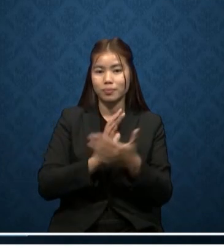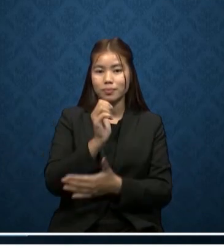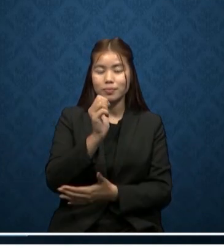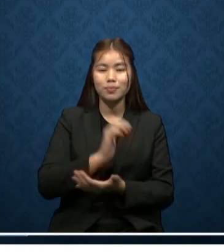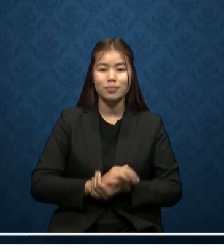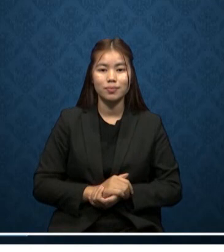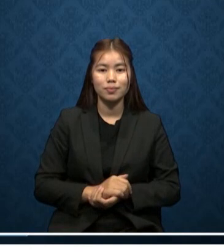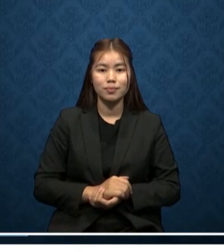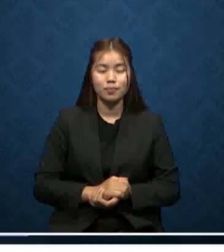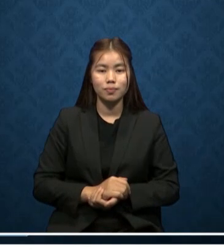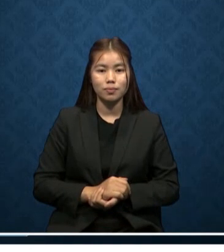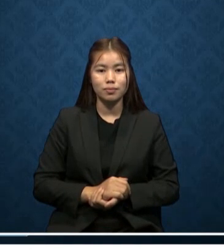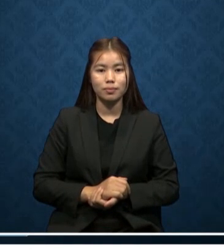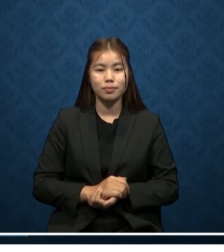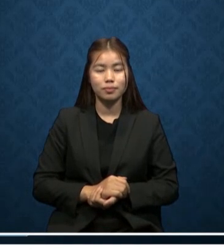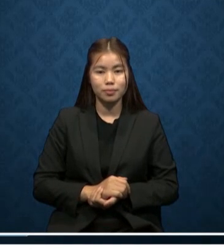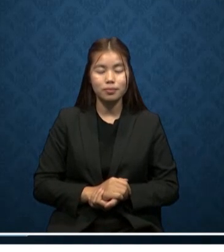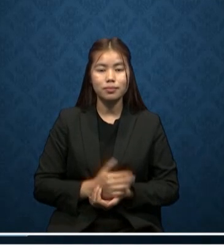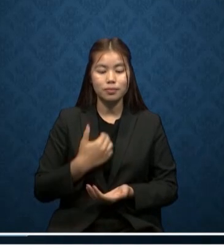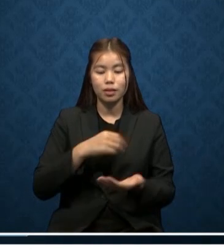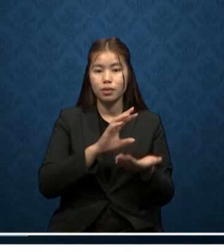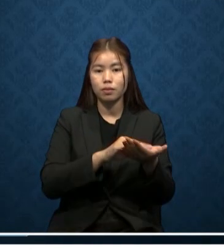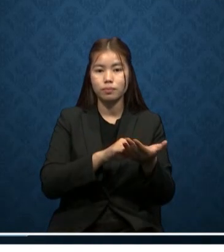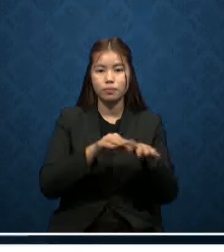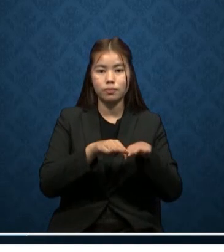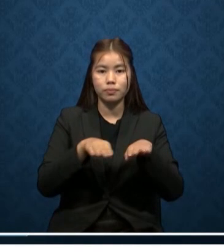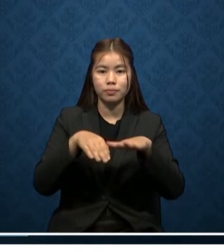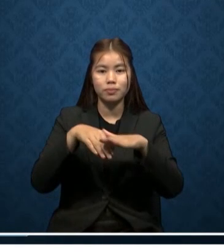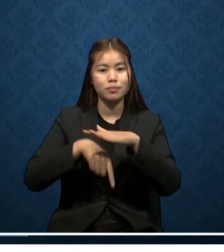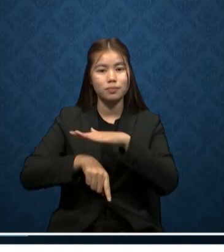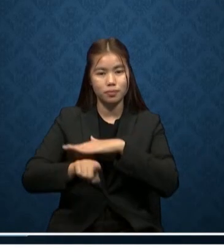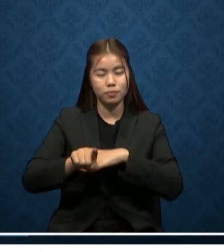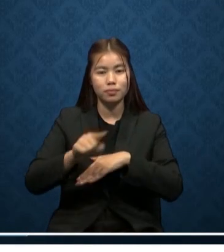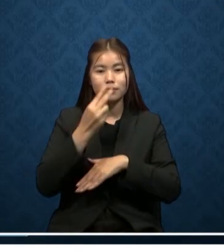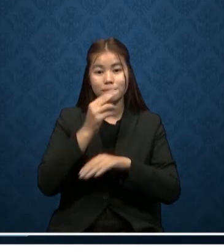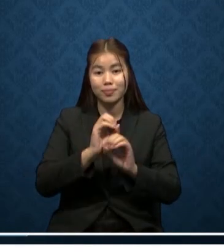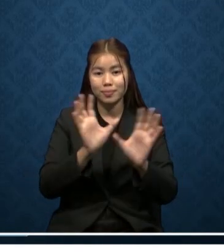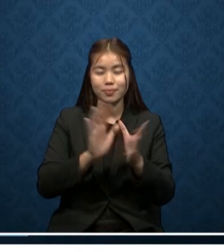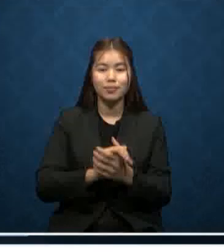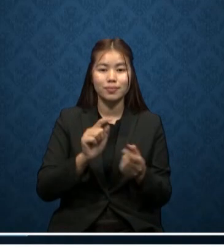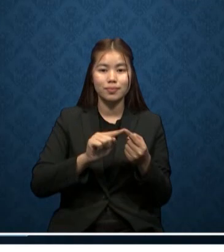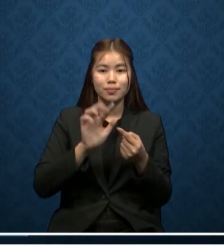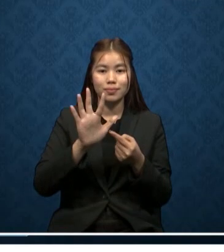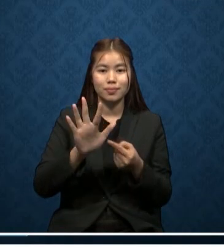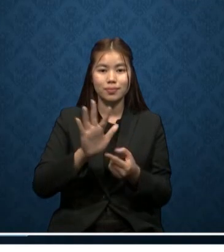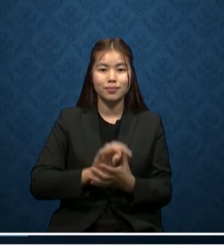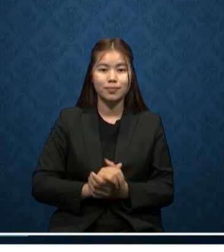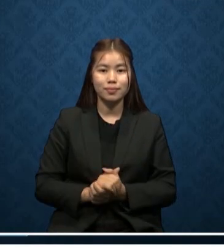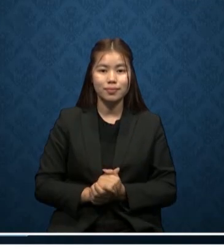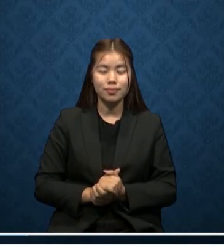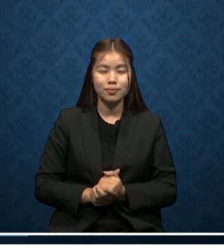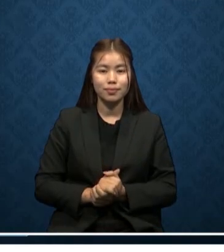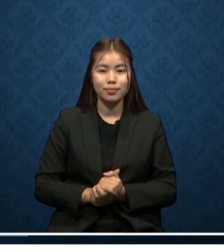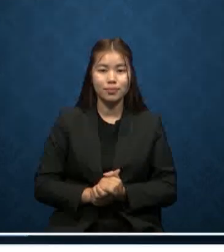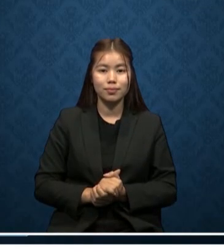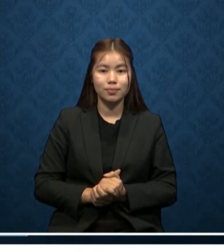โดยภายใต้การยึดถือข้อมูลเชิงประจักษ์นะครับข้อ 5ครับกลไกในการติดตาม